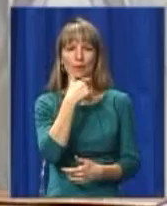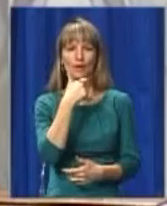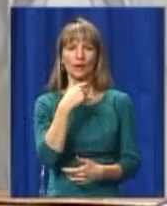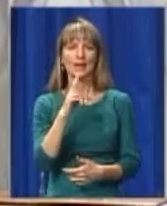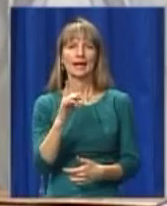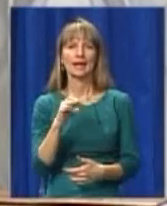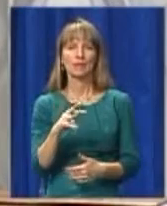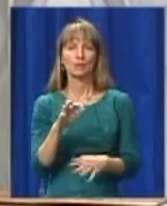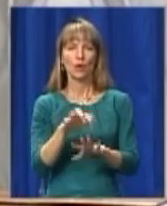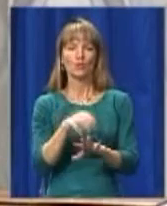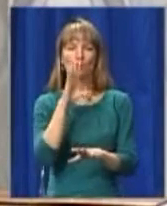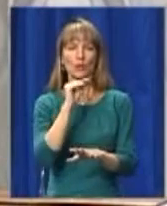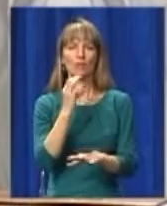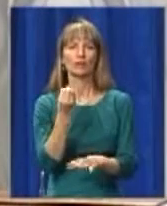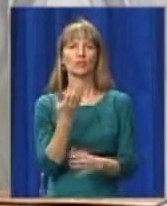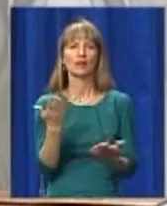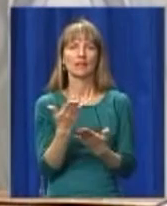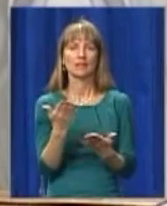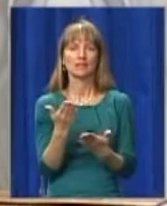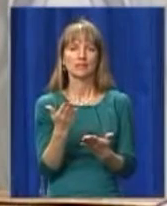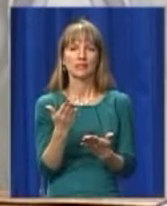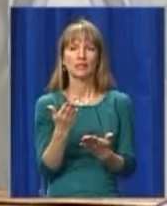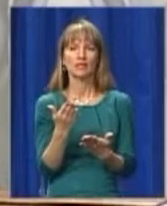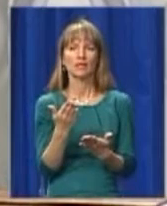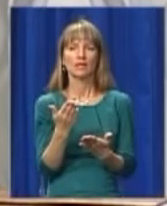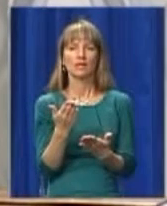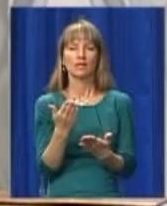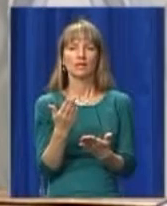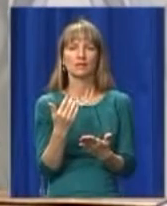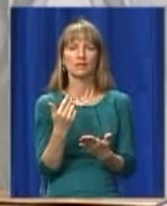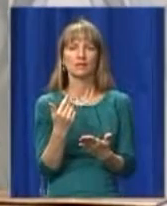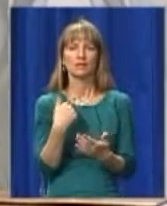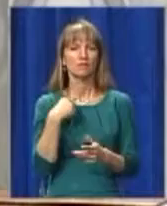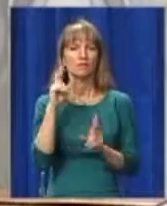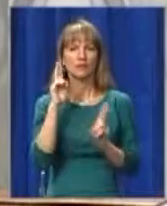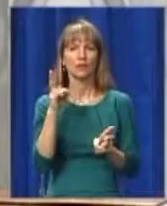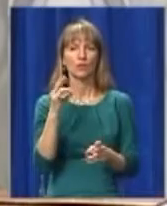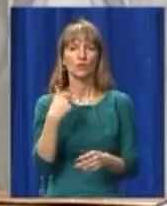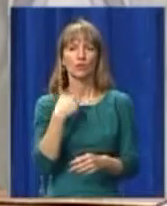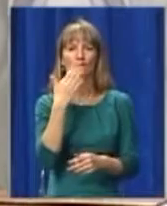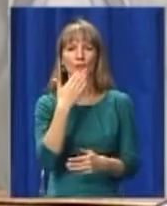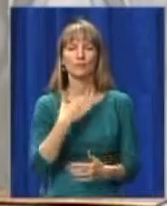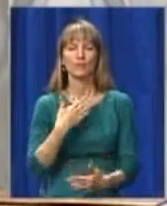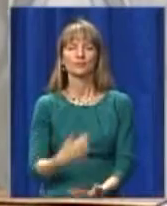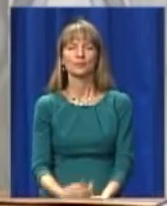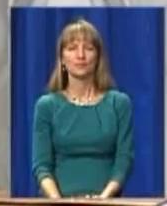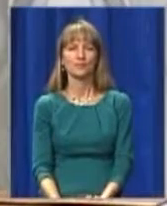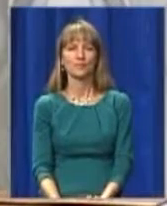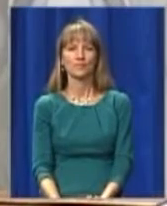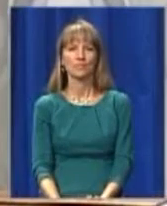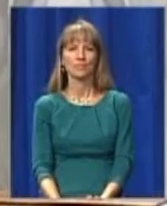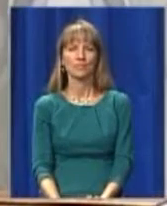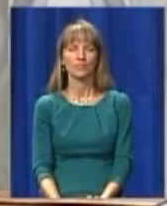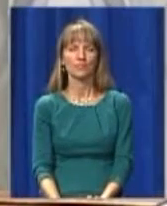окрім котів, собак, там ще якісь? Я не знаю про їхній вкус, но я обожаю. Блин, что же опять я все на себя перевожу, да? Ну, как